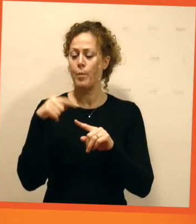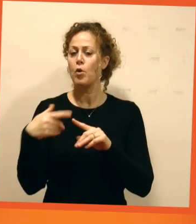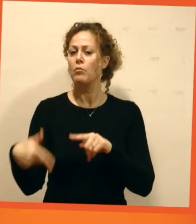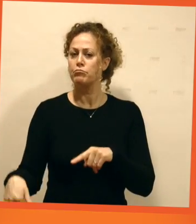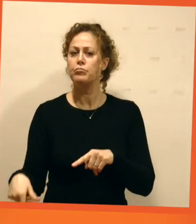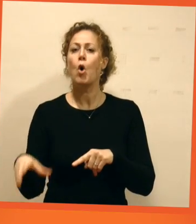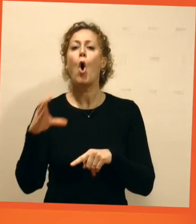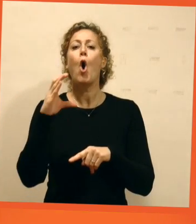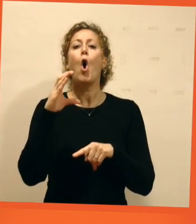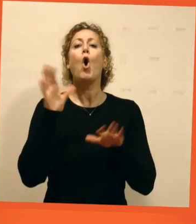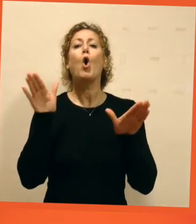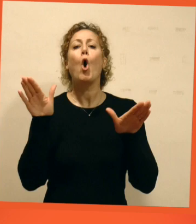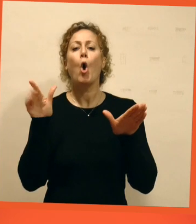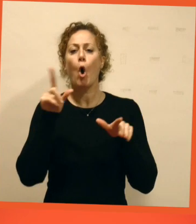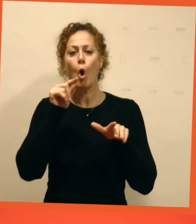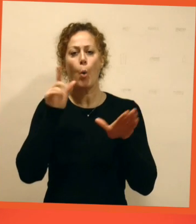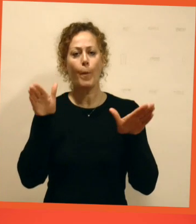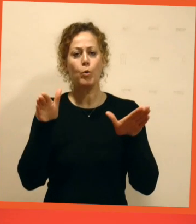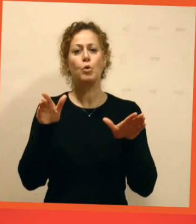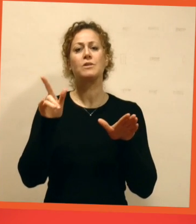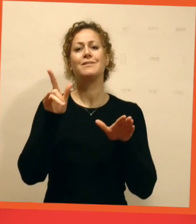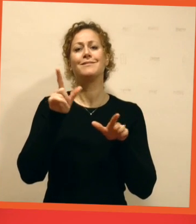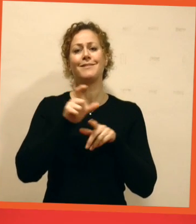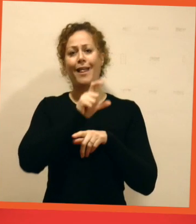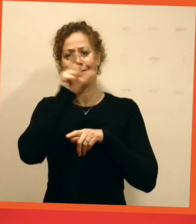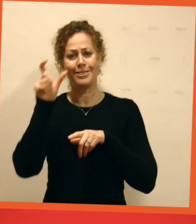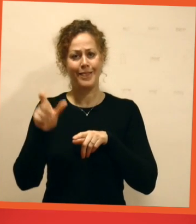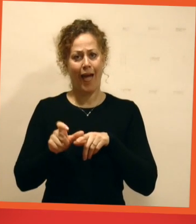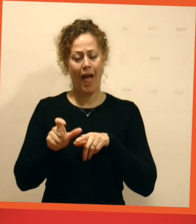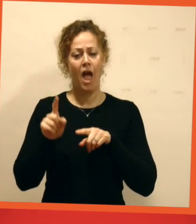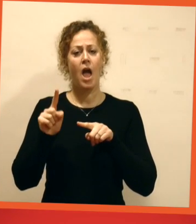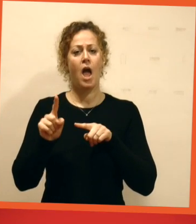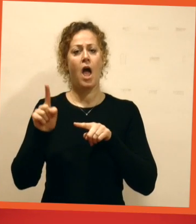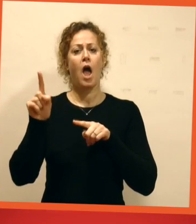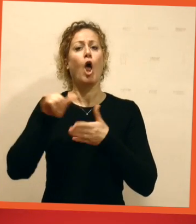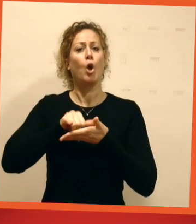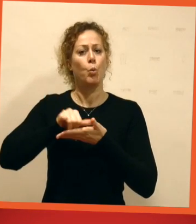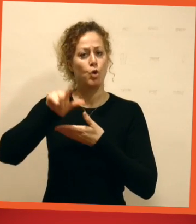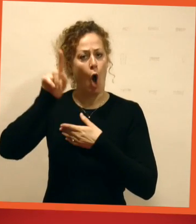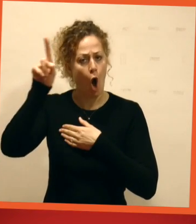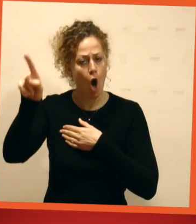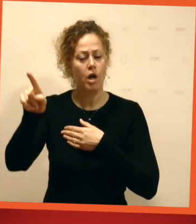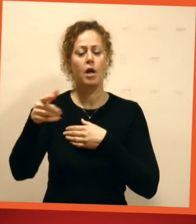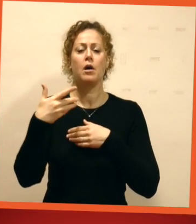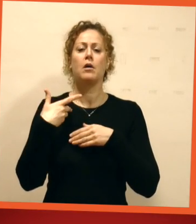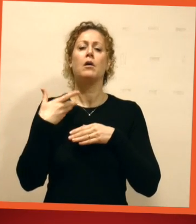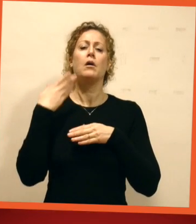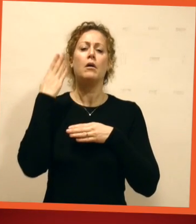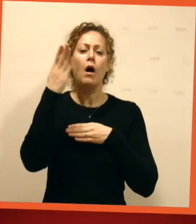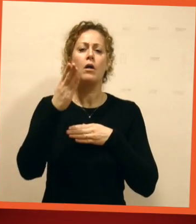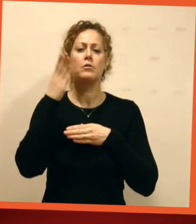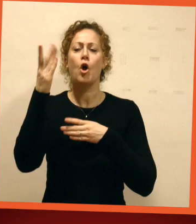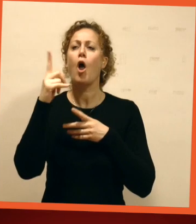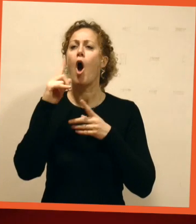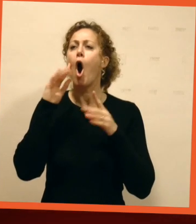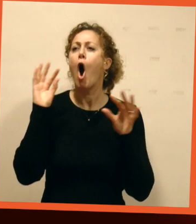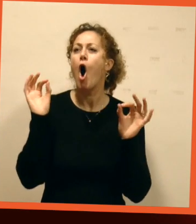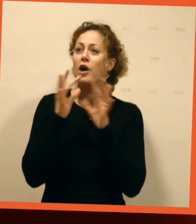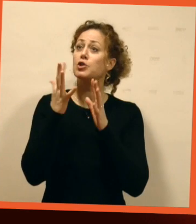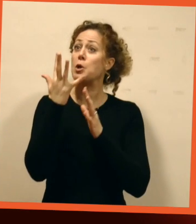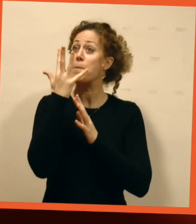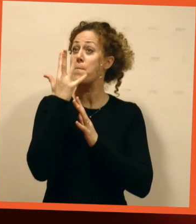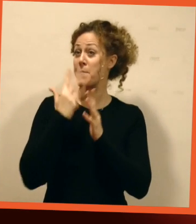New York e così via. Cioè facciamo spettacoli ovunque ci capita di fare, dove ci